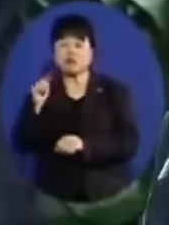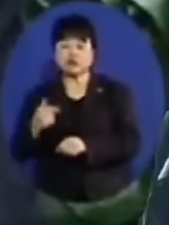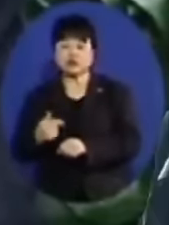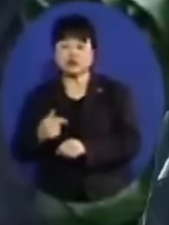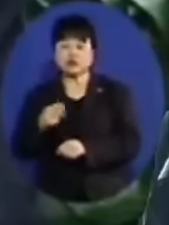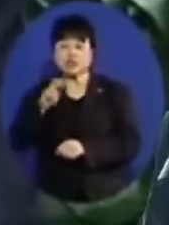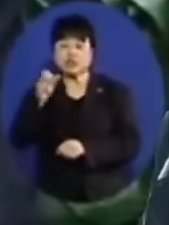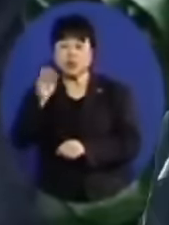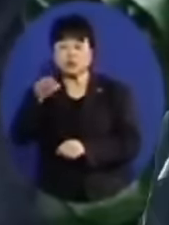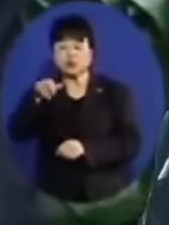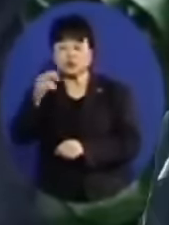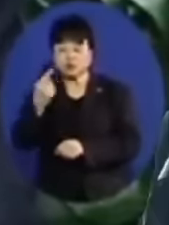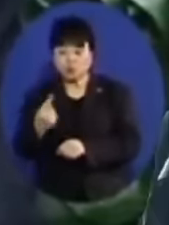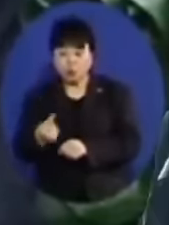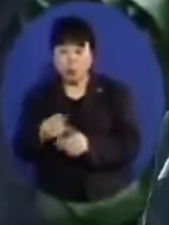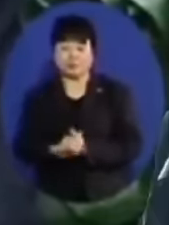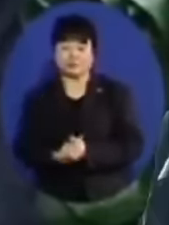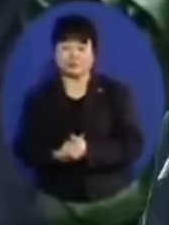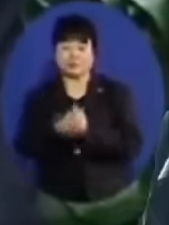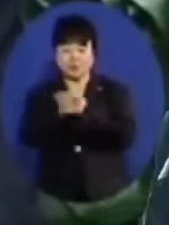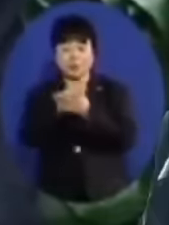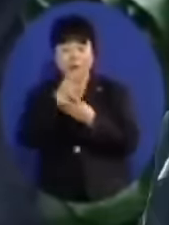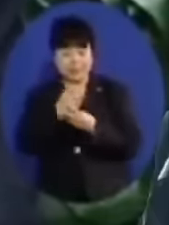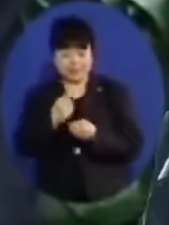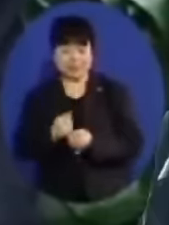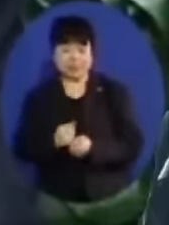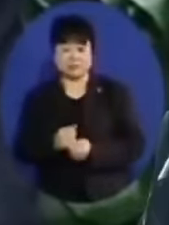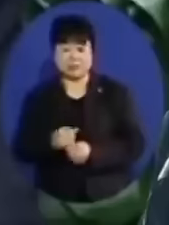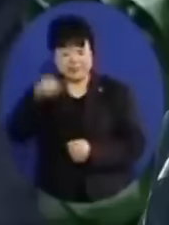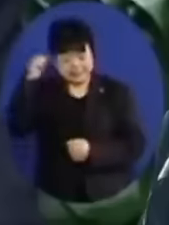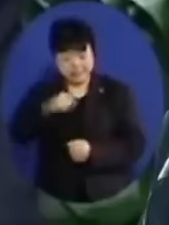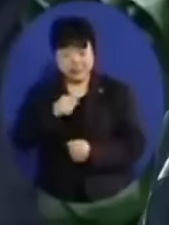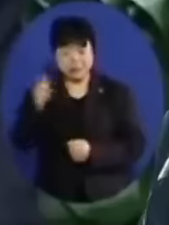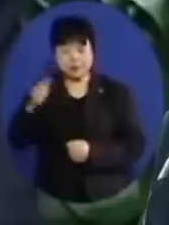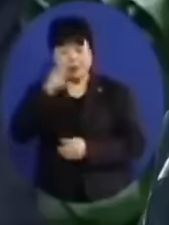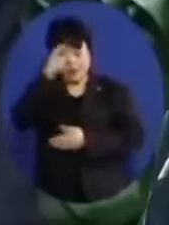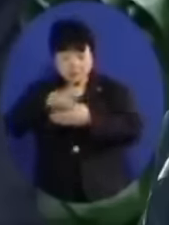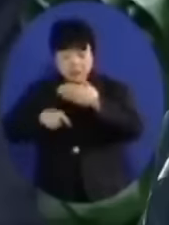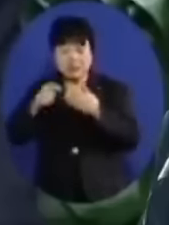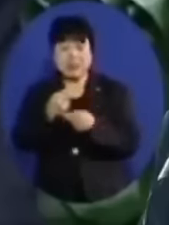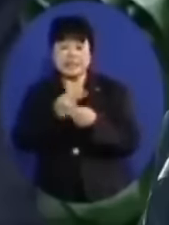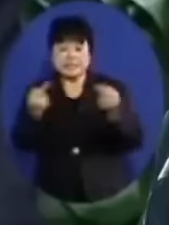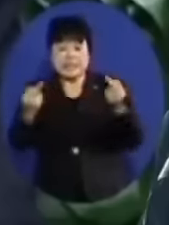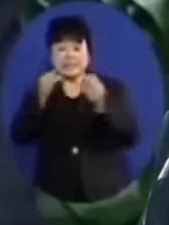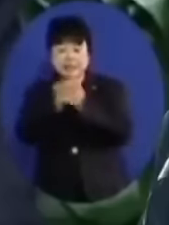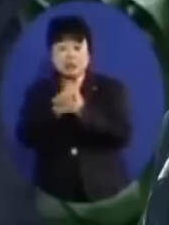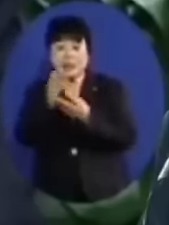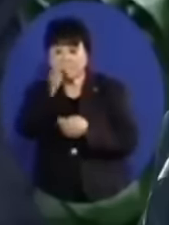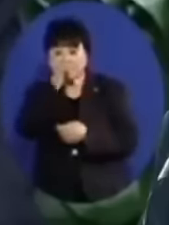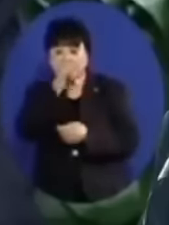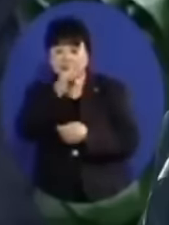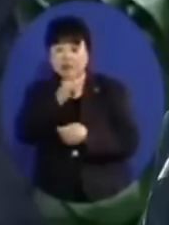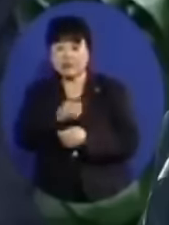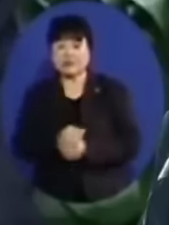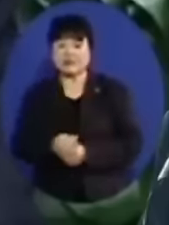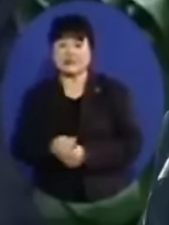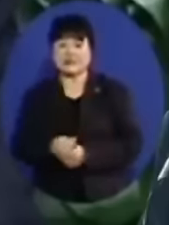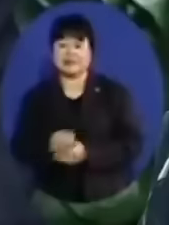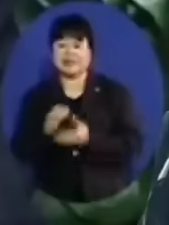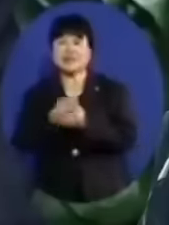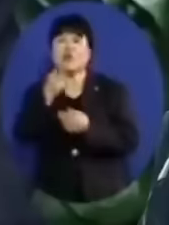기도 많이 하는 사람은 새벽 기도로부터 시작해서 철야 기도, 산기도 많이 하는데 땡땡이로 노는